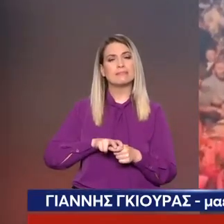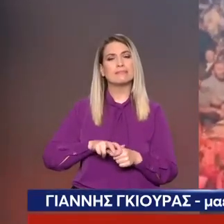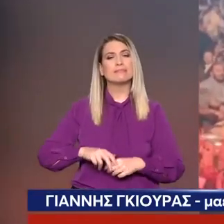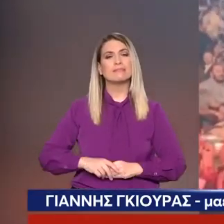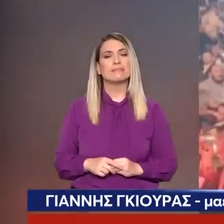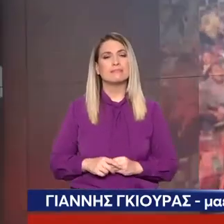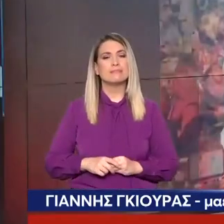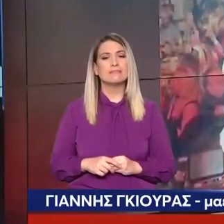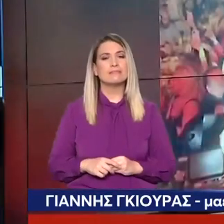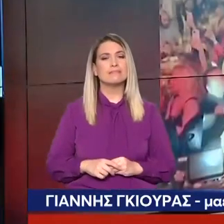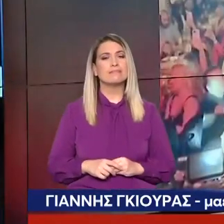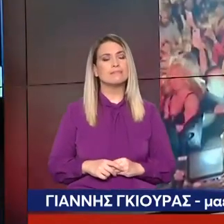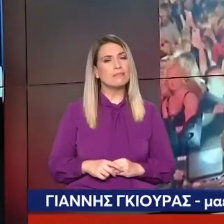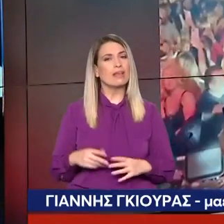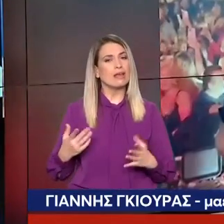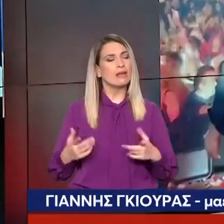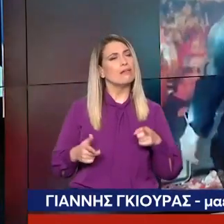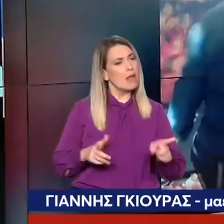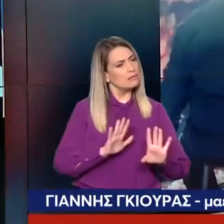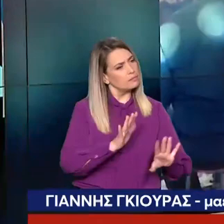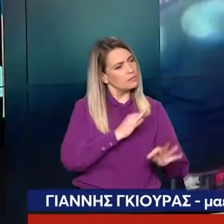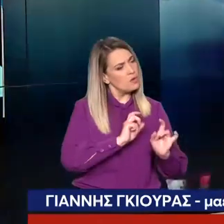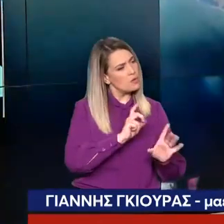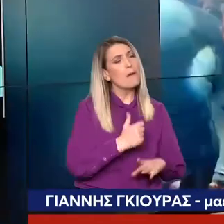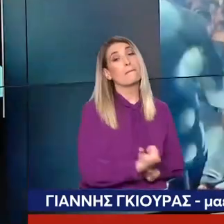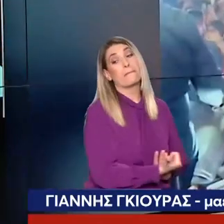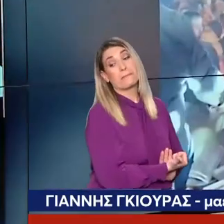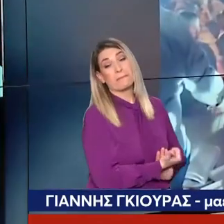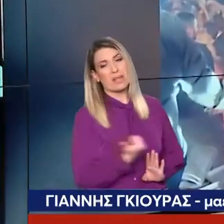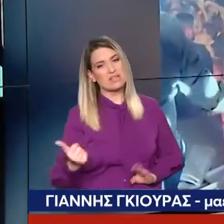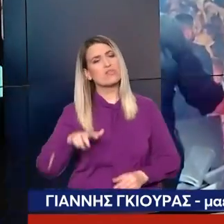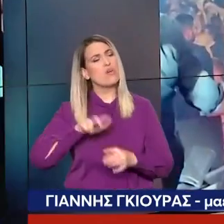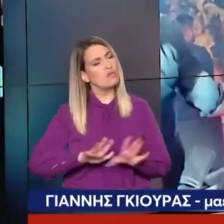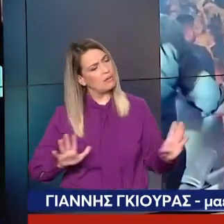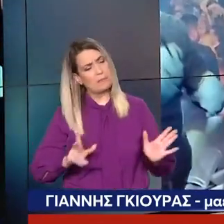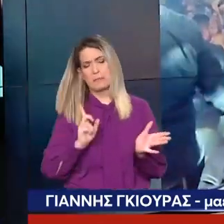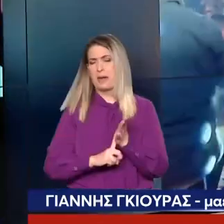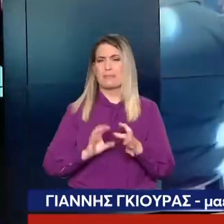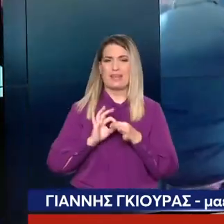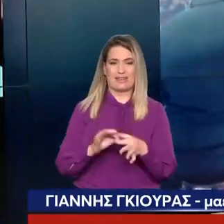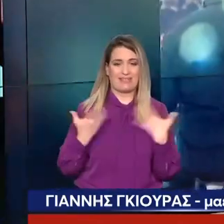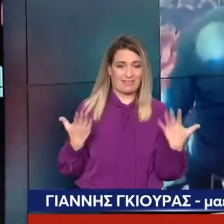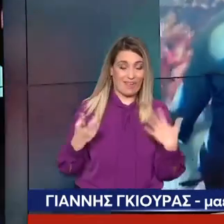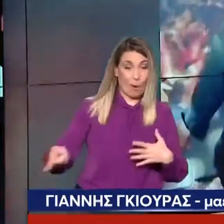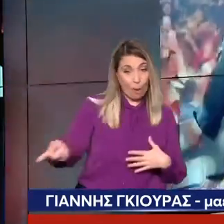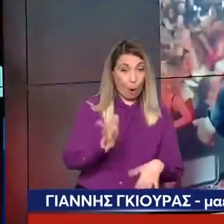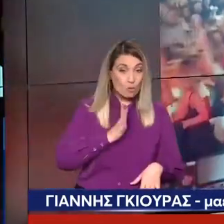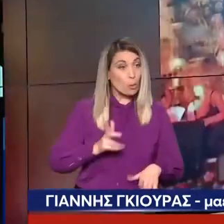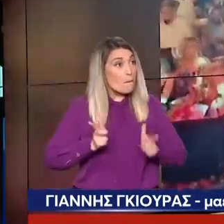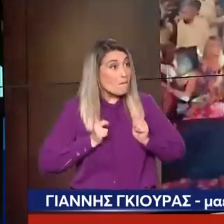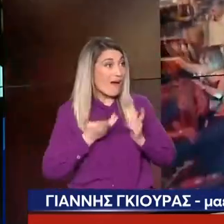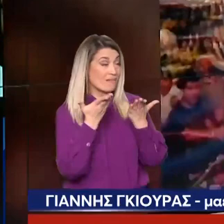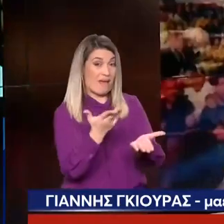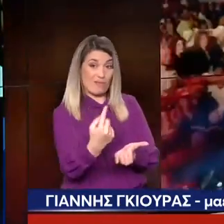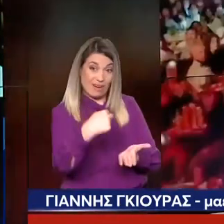γίνεται. Και εκείνος πάει στο κέντρο, παίρνει ένα σκαμπό και κάθεται. Γιατί είναι όλοι αυτοί εκεί που περιμένουν να τον